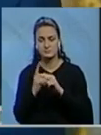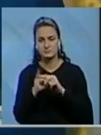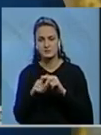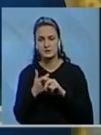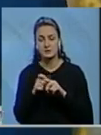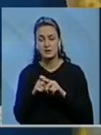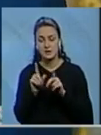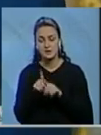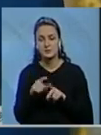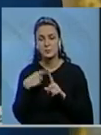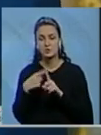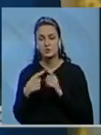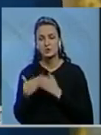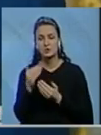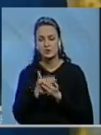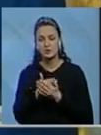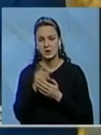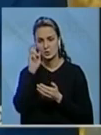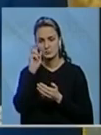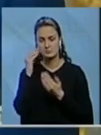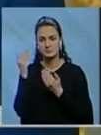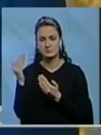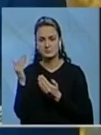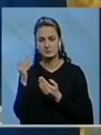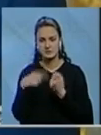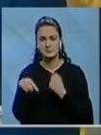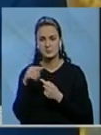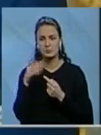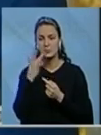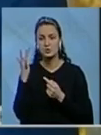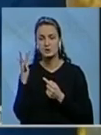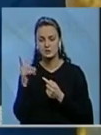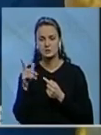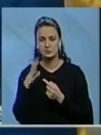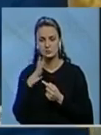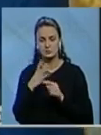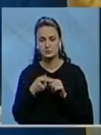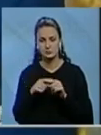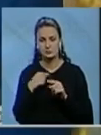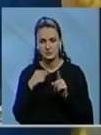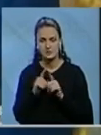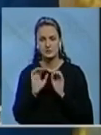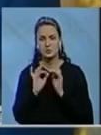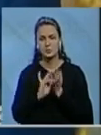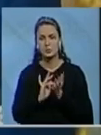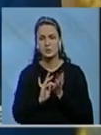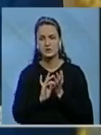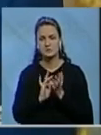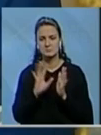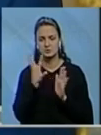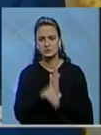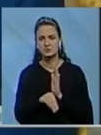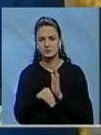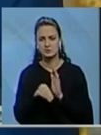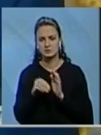ძალიან პოზიტიურ შედეგებს, რომელიც შეიძლება ხელისუფლების მიერ წარმოებულ პრაგმატულ პოლიტიკას მოჰყვეს. ჩვენ ასევე ვისაუბრეთ ტურიზმის სფეროში არსებულ